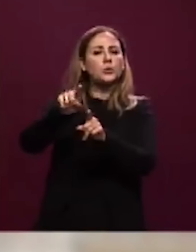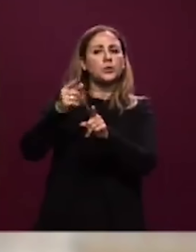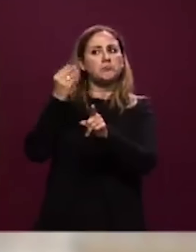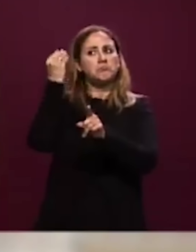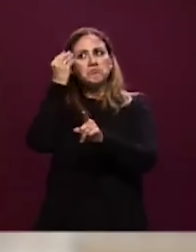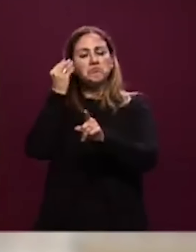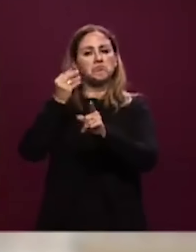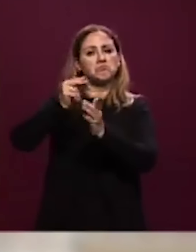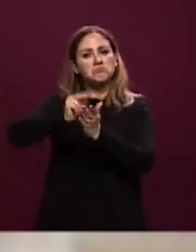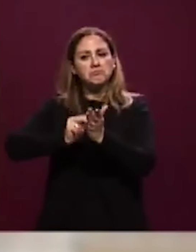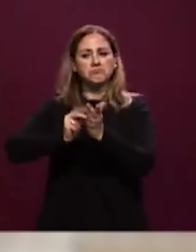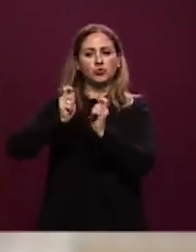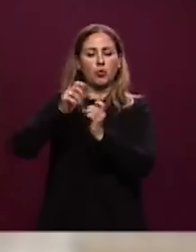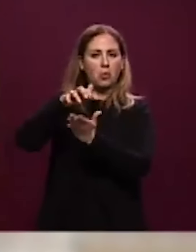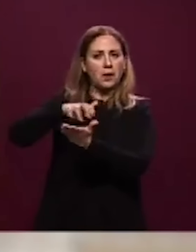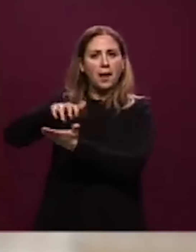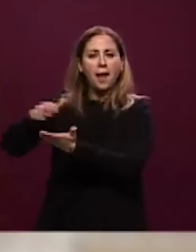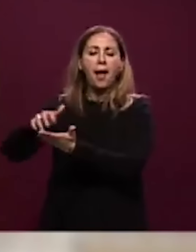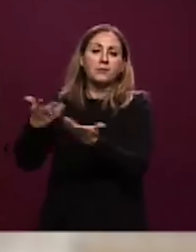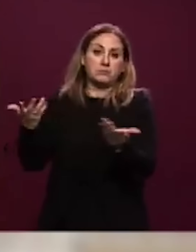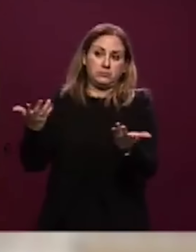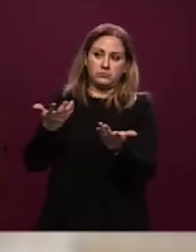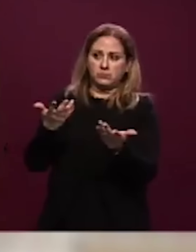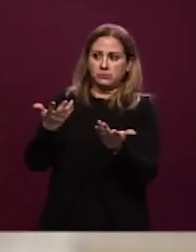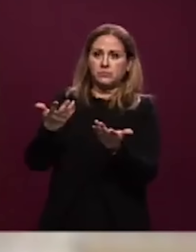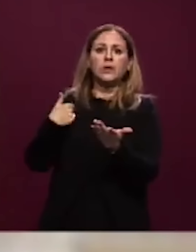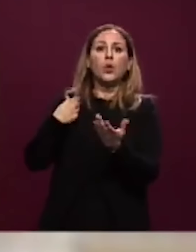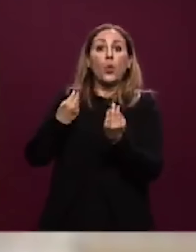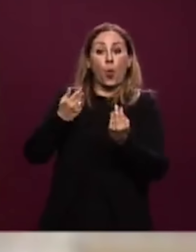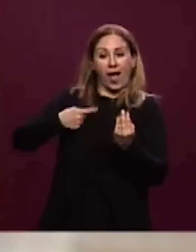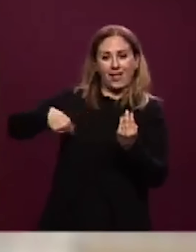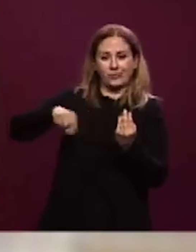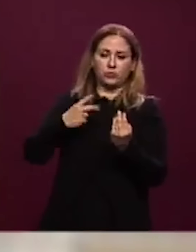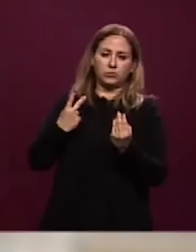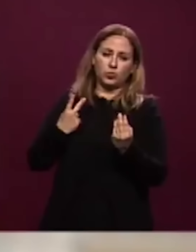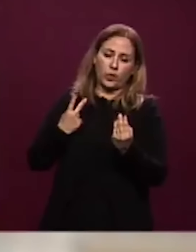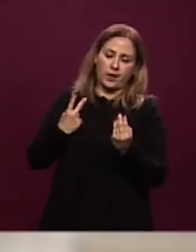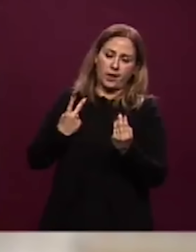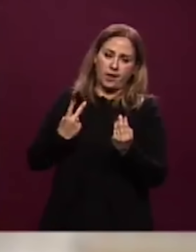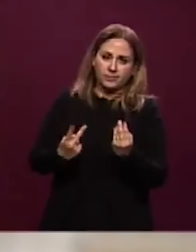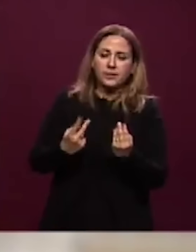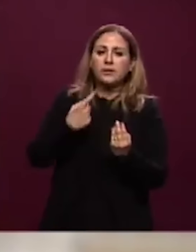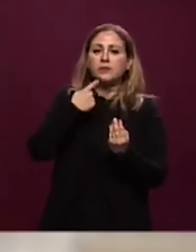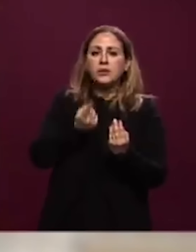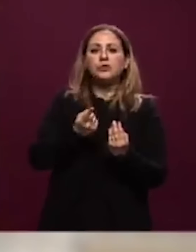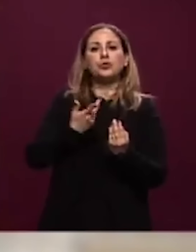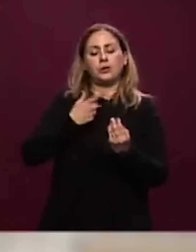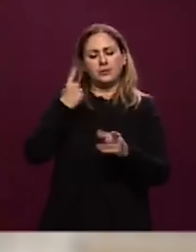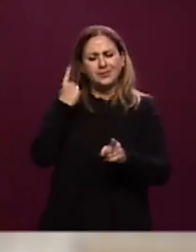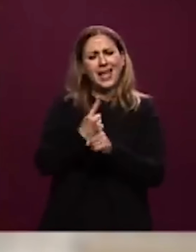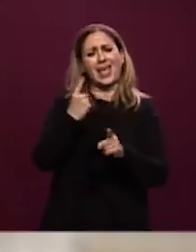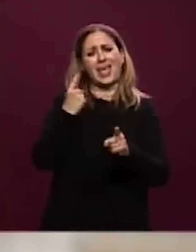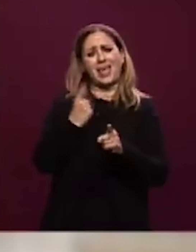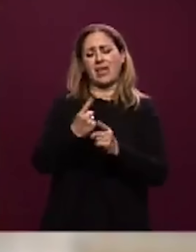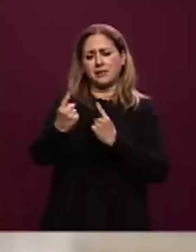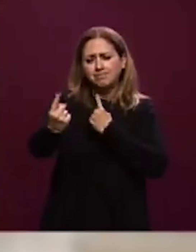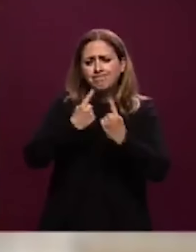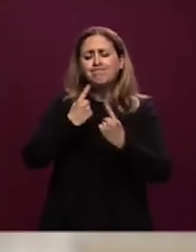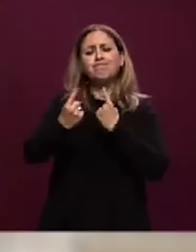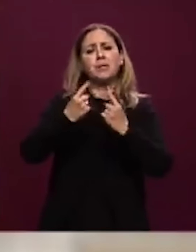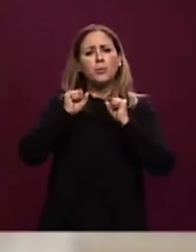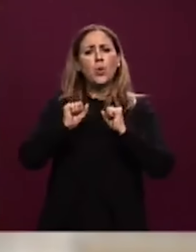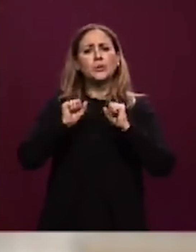volta che noi, da oramai 2 anni, appunto, diciamo abbiamo con forza dei tavoli di trattativa, voi